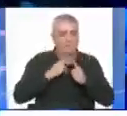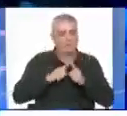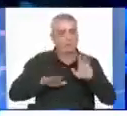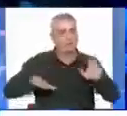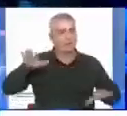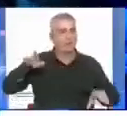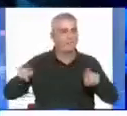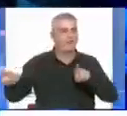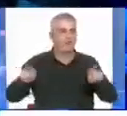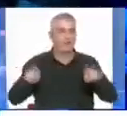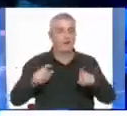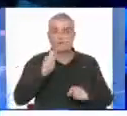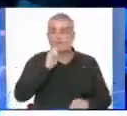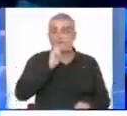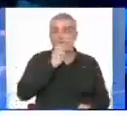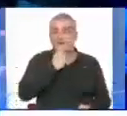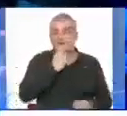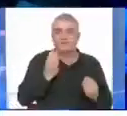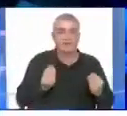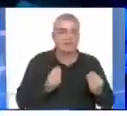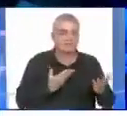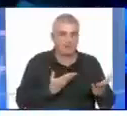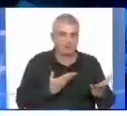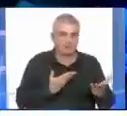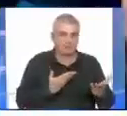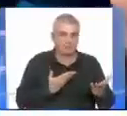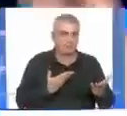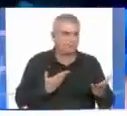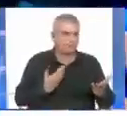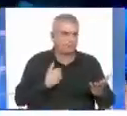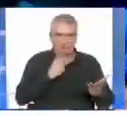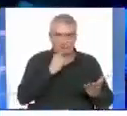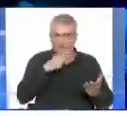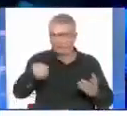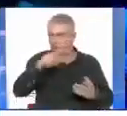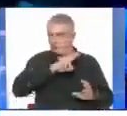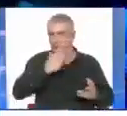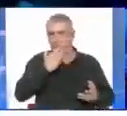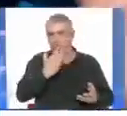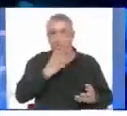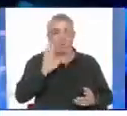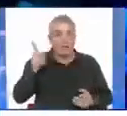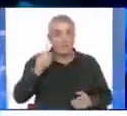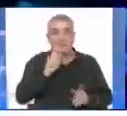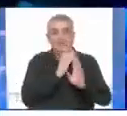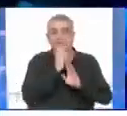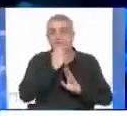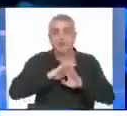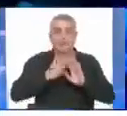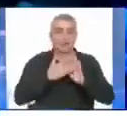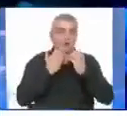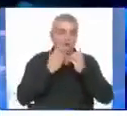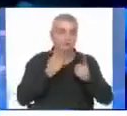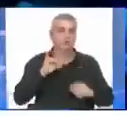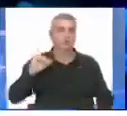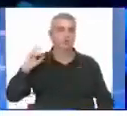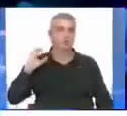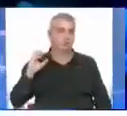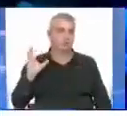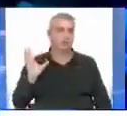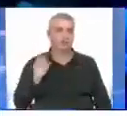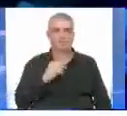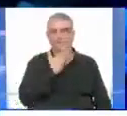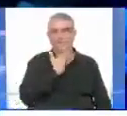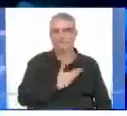בררנית, מסתירה דברים. דרך אגב, אני לא רוצה להלאות אתכם, הם כנראה הסתירו את כל הסיפור הזה של יוסי כהן